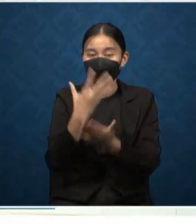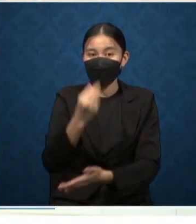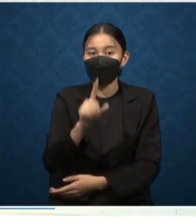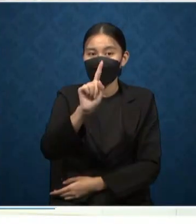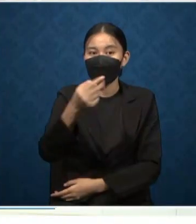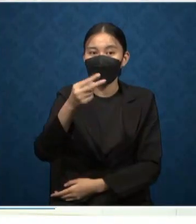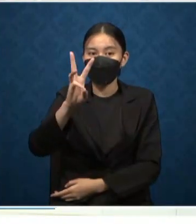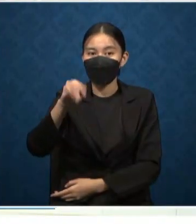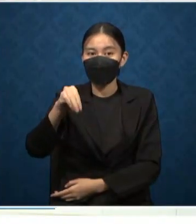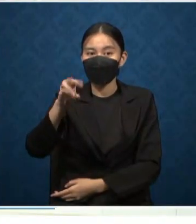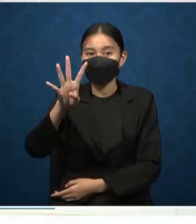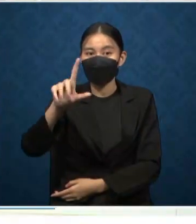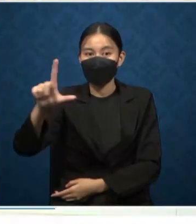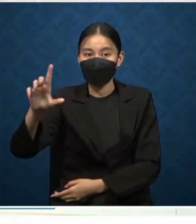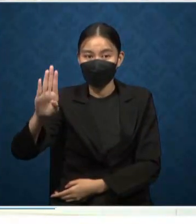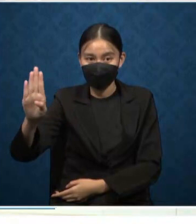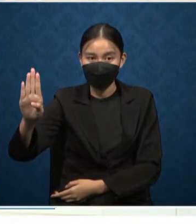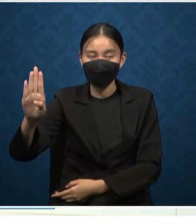64 บาท